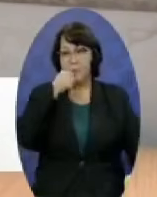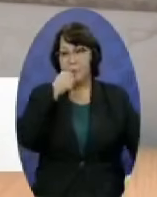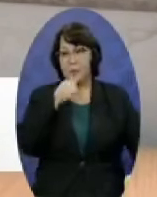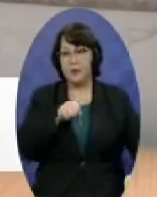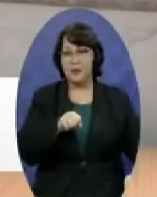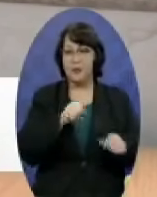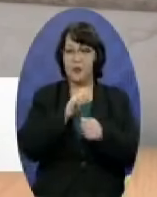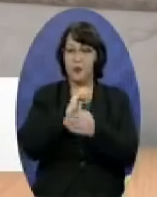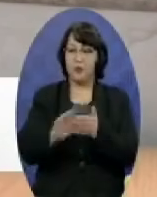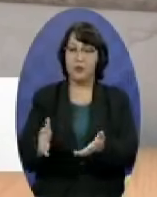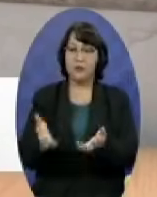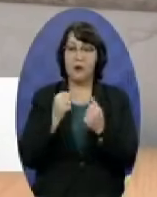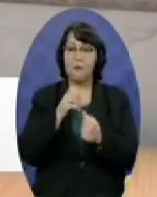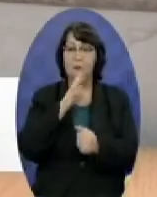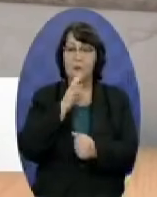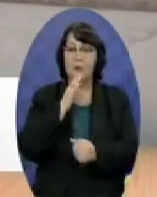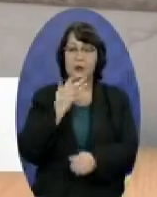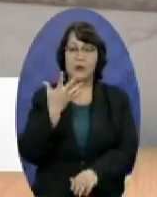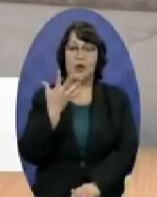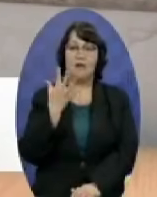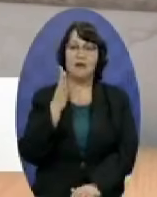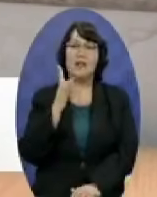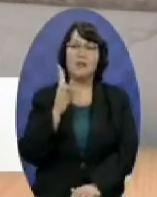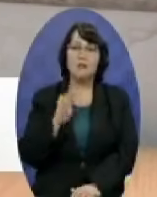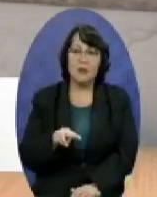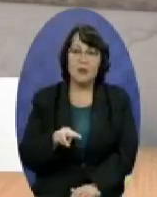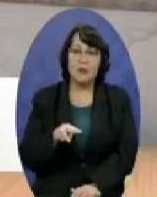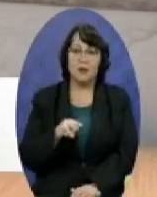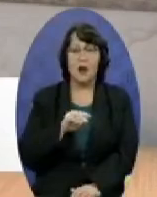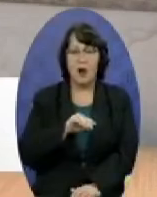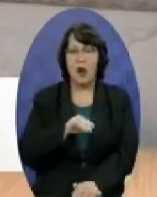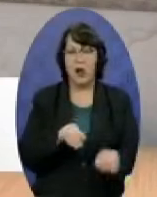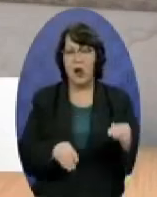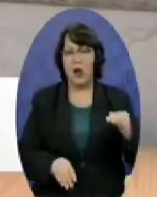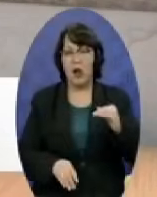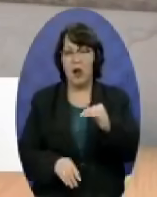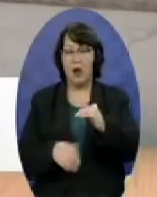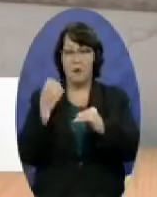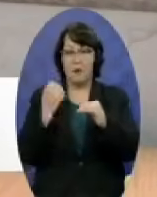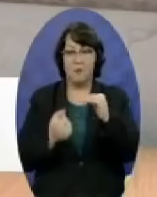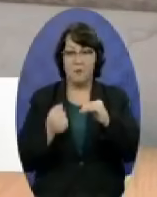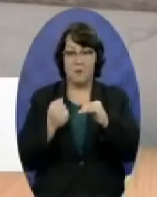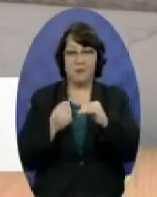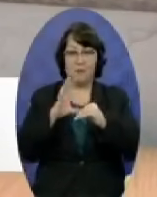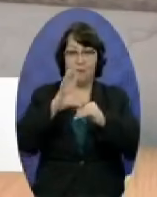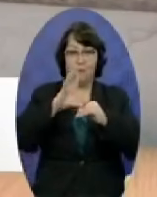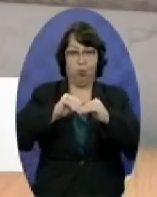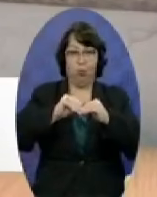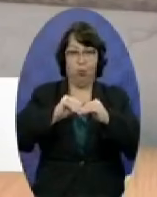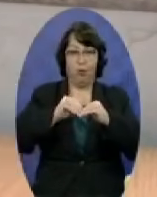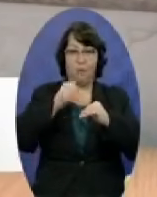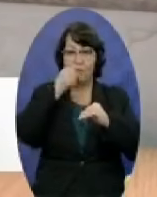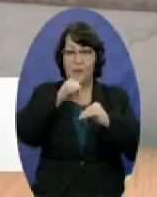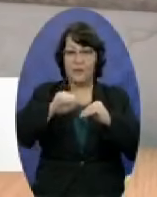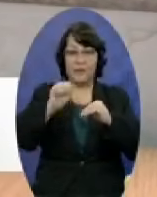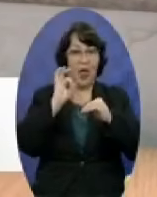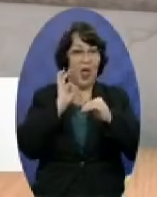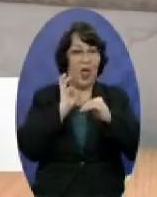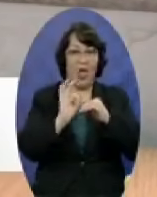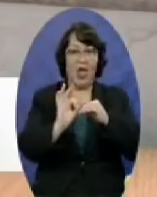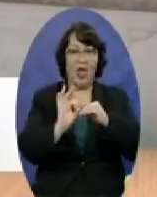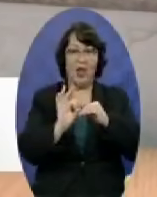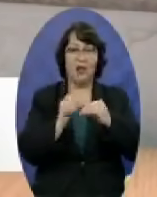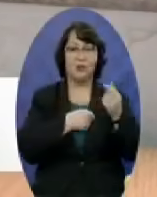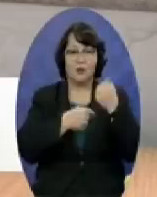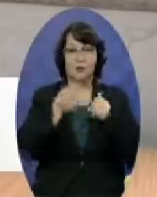авах газар ирэхэд 5 км яваал ингээд машин нам унтрах тийм бензинтэй үлдээд ингэж бас